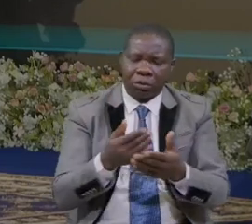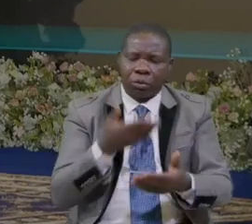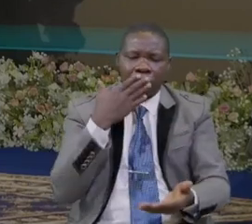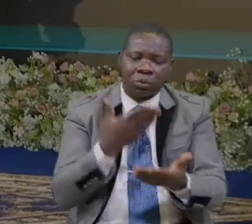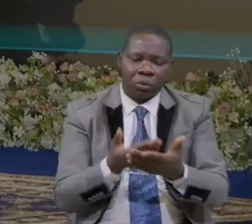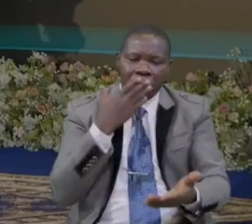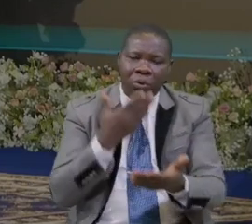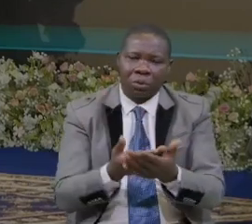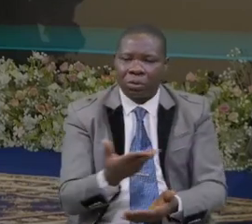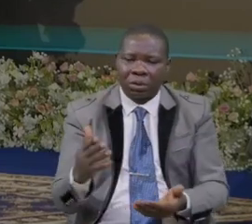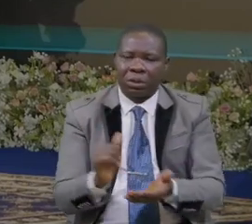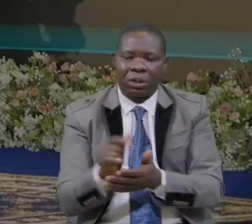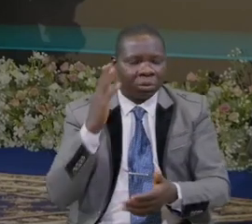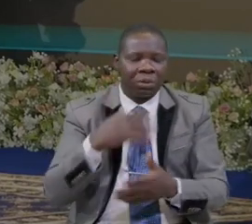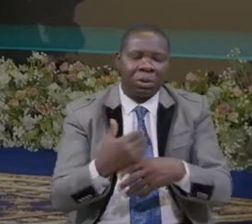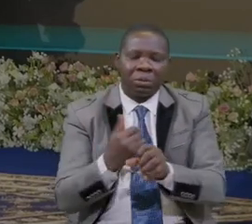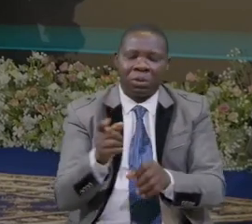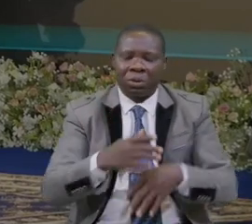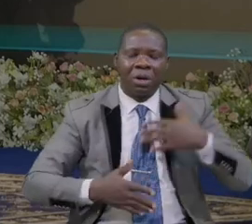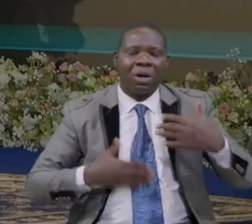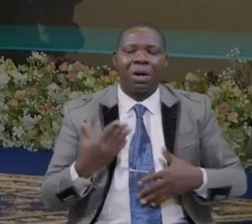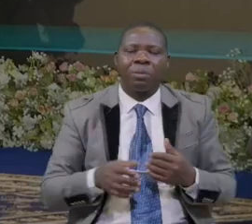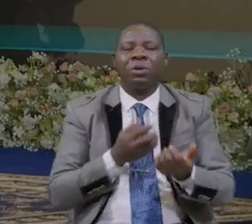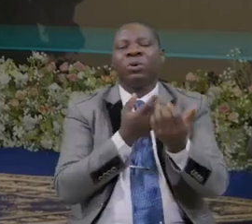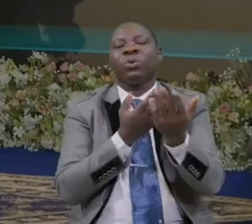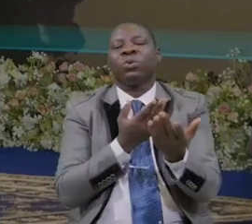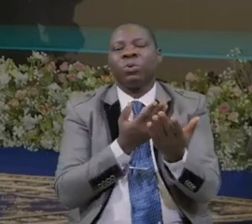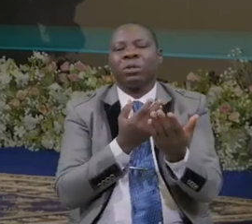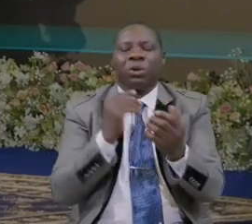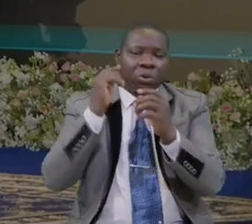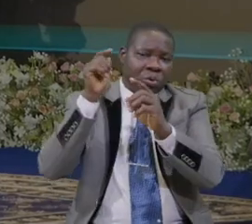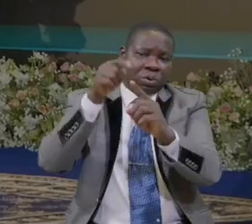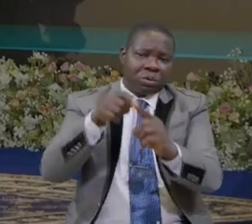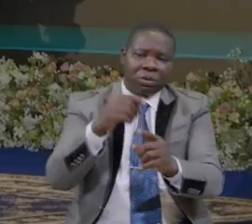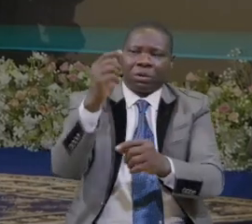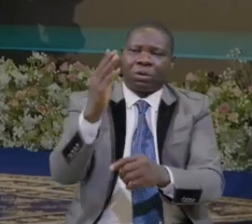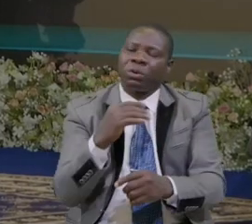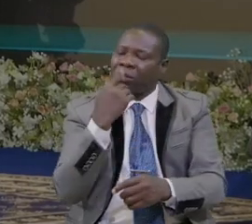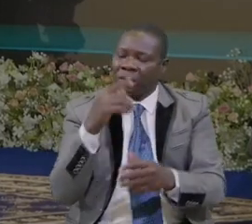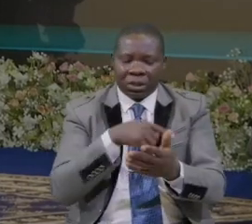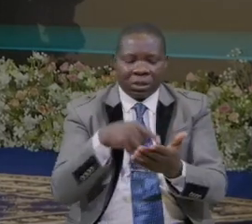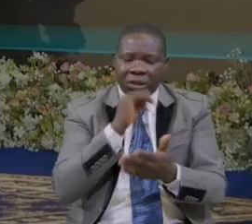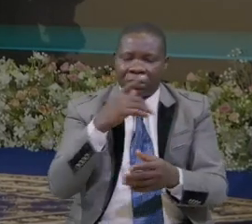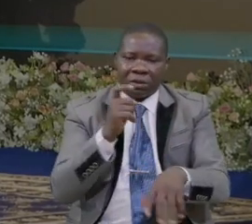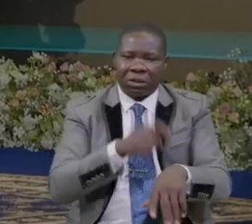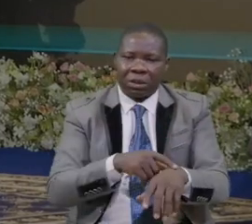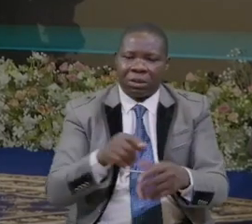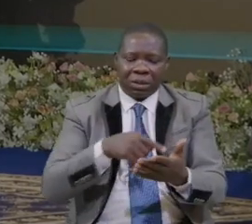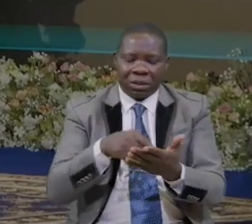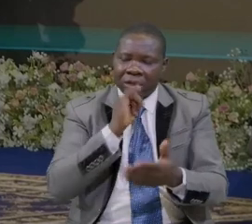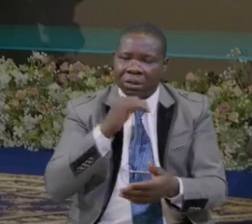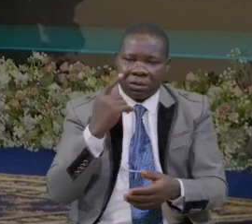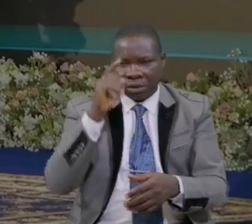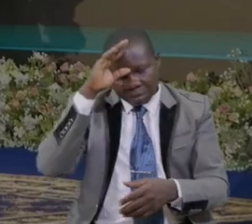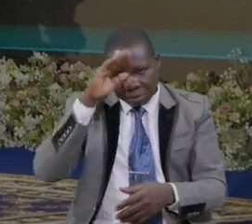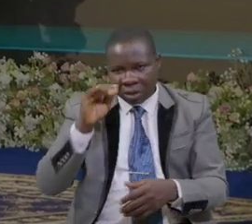choses qui vont t'impressionner. Attends jusqu'à ce que Dieu dise, voici le moment, voici l'homme, voici